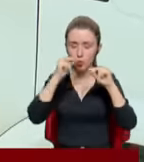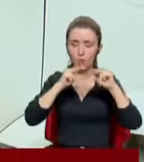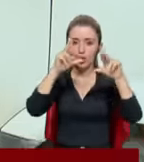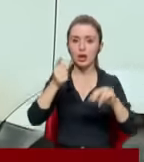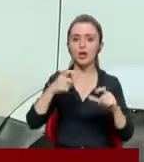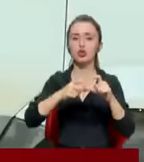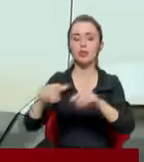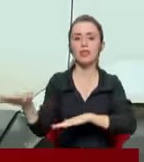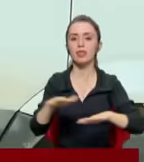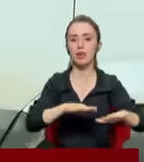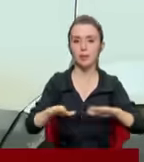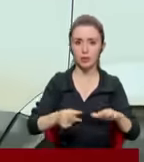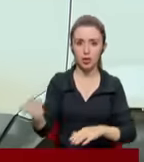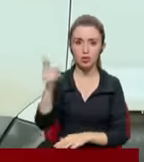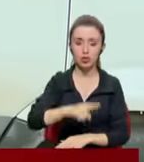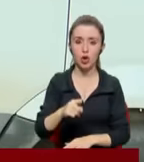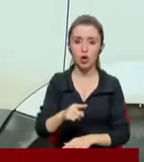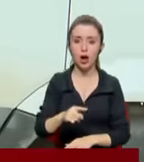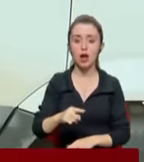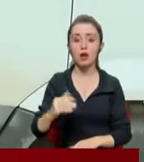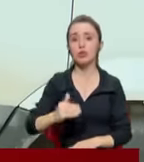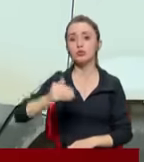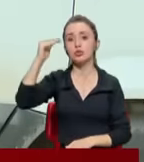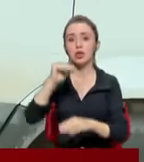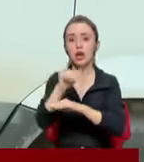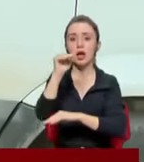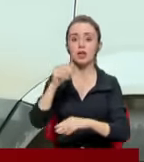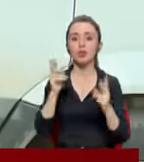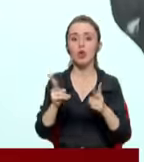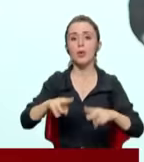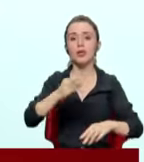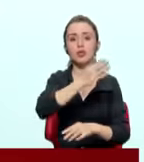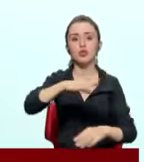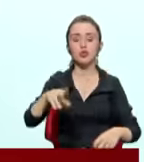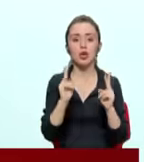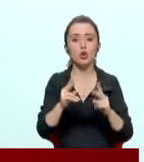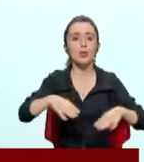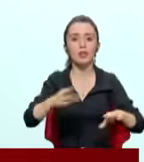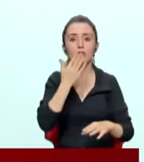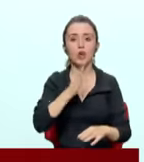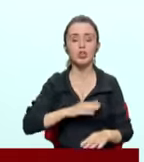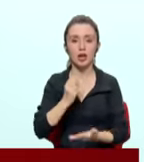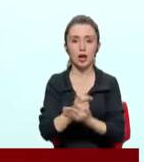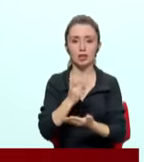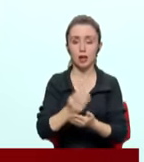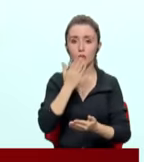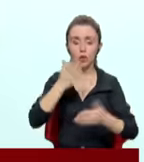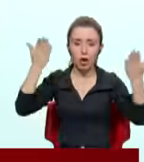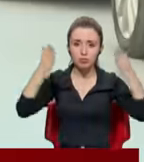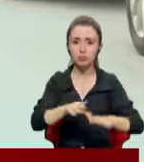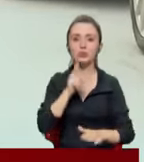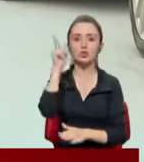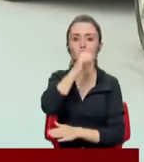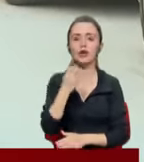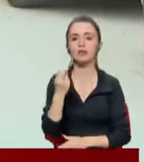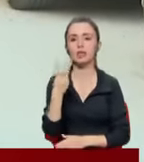6 Şubat depremlerinin ardından ne yetişkinlerin hayatı normale dönebildi ne de çocukların öğrenciler Adıyaman'da yıkılan okullar nedeniyle